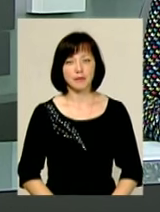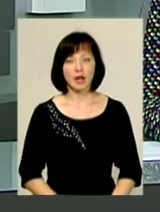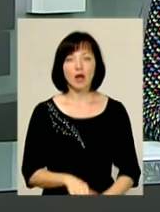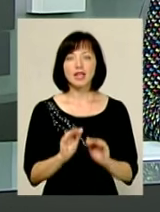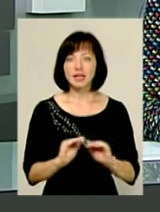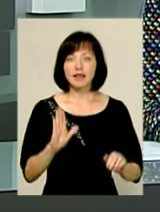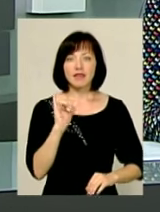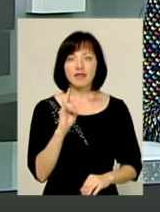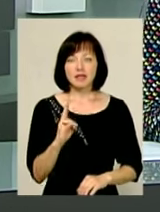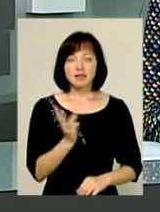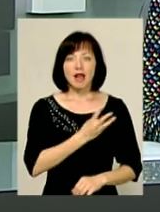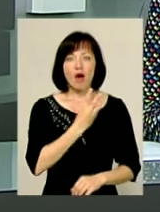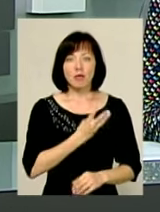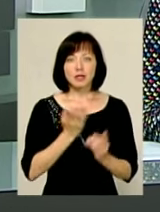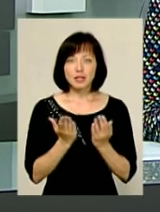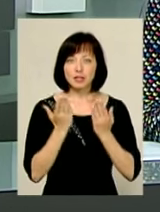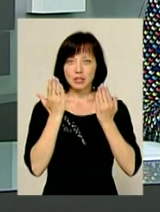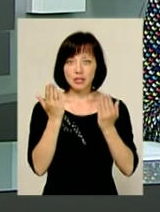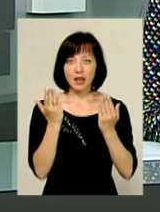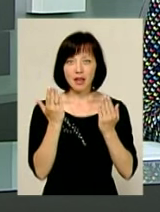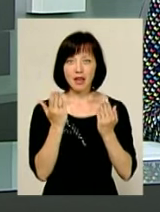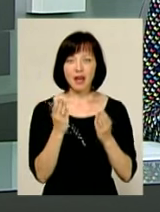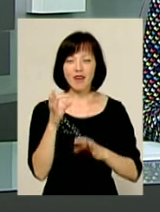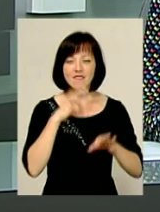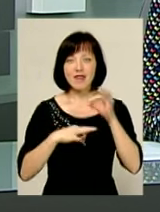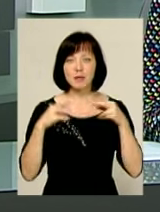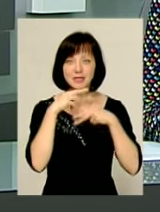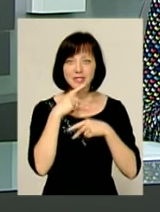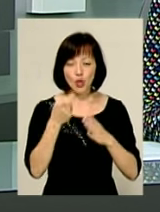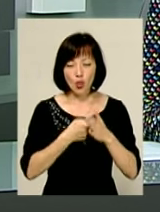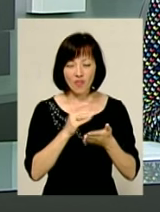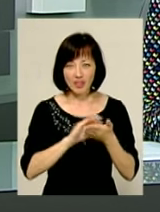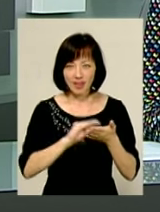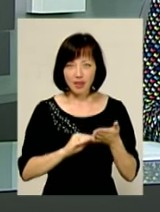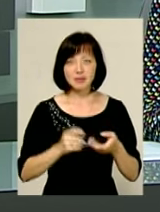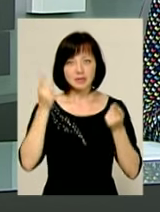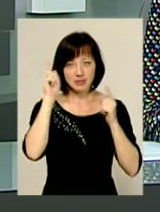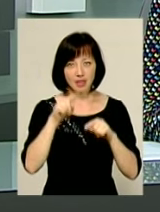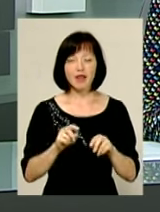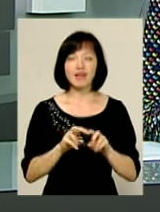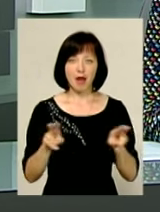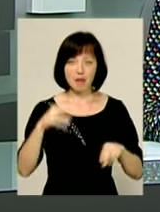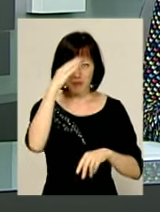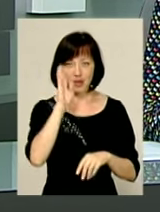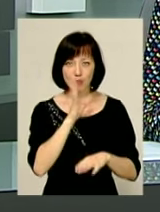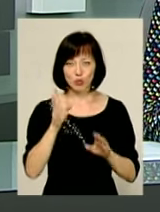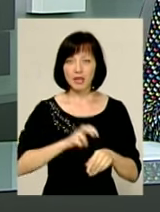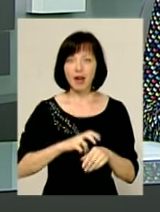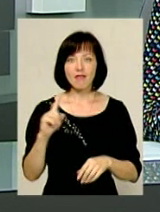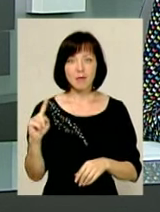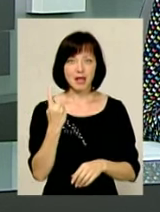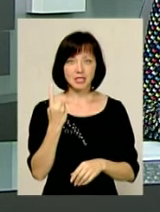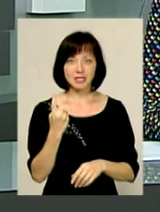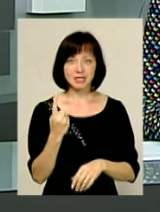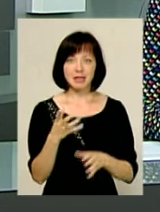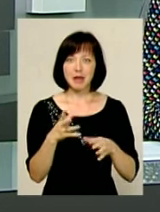У дитинстві він із захопленням читав фармацевтичні довідники та чітко знав, які батьки буде лікарем. Вона перший медик